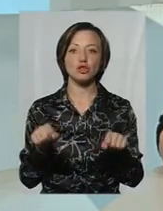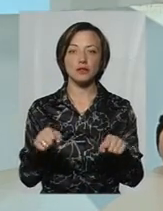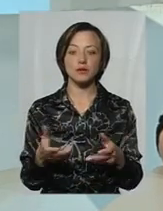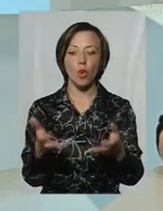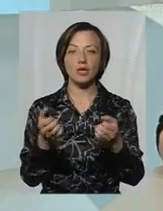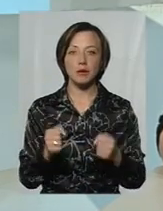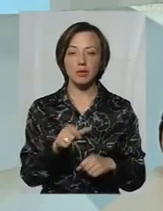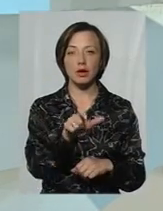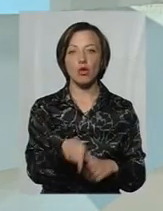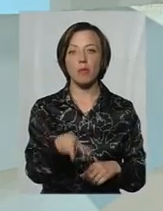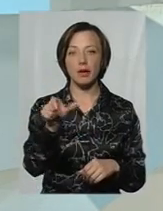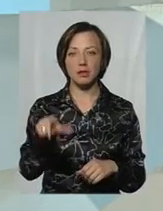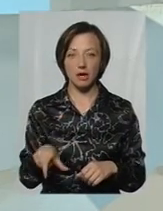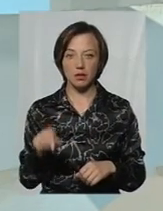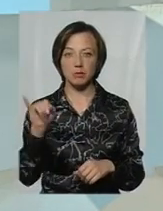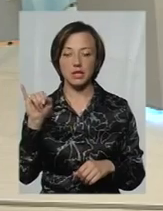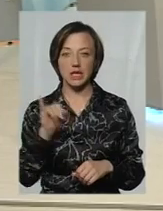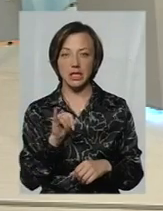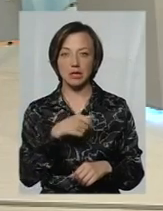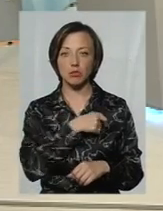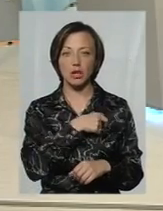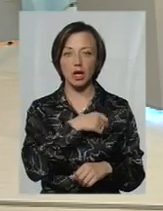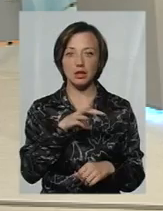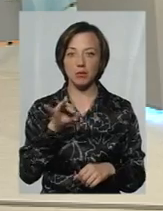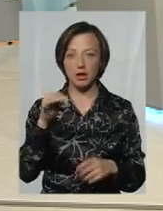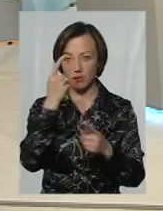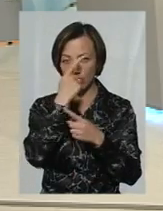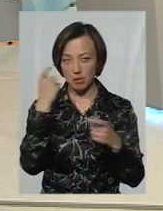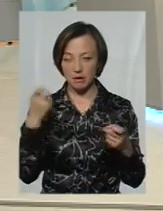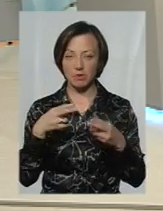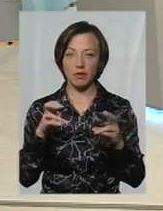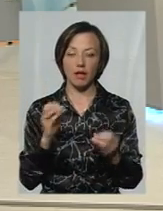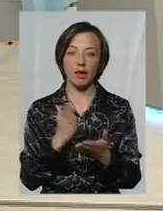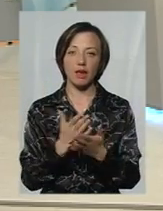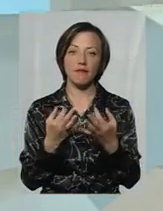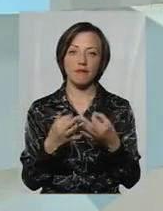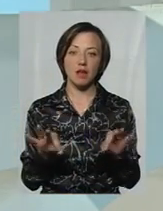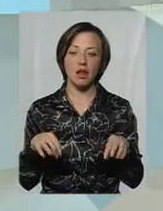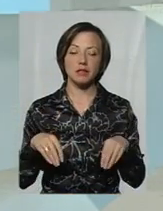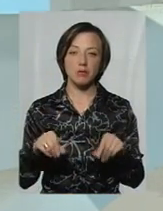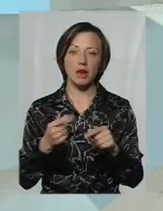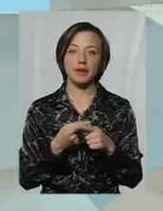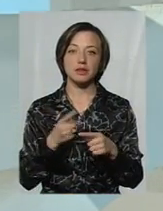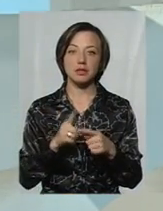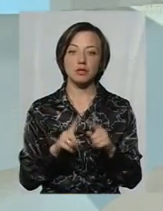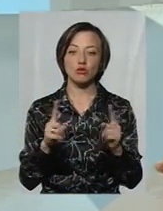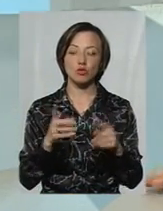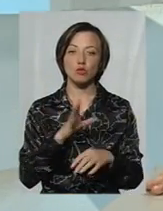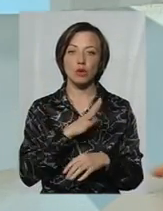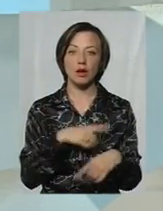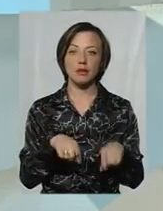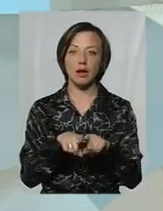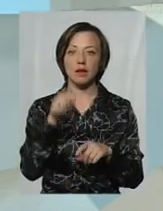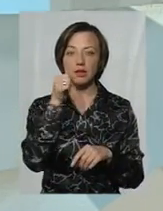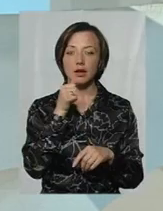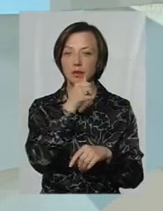отримання громадянами, а навіть безпосередньо депутатами, інформації, де є вільна земля. Тому що це чомусь була така таємниця